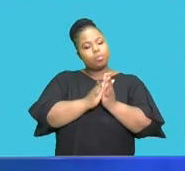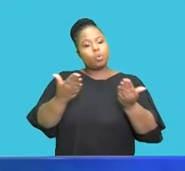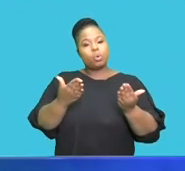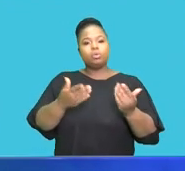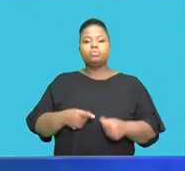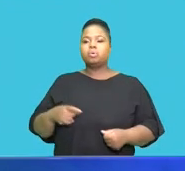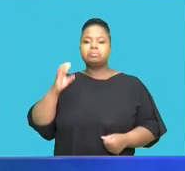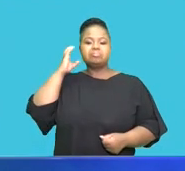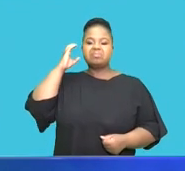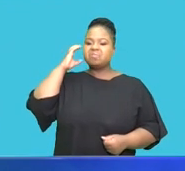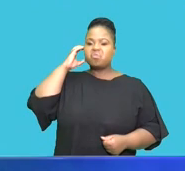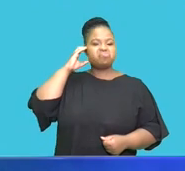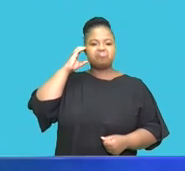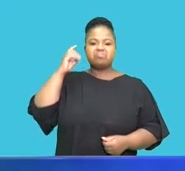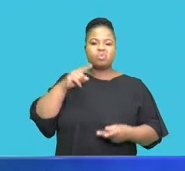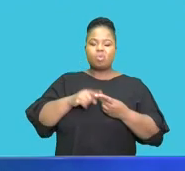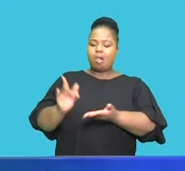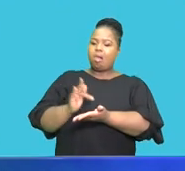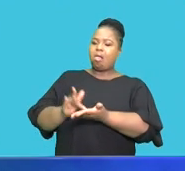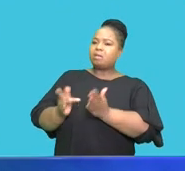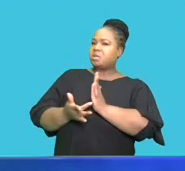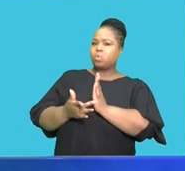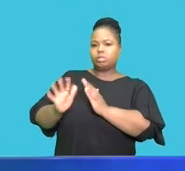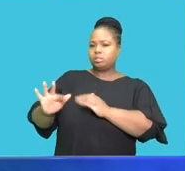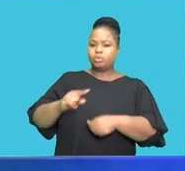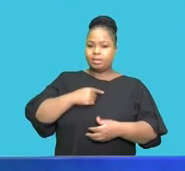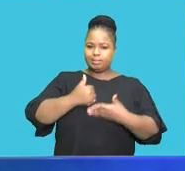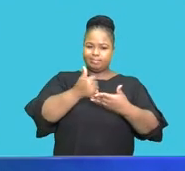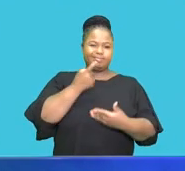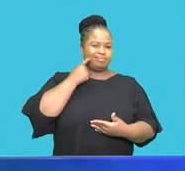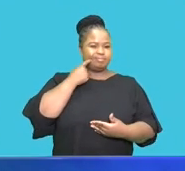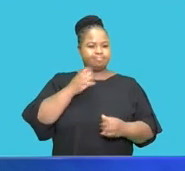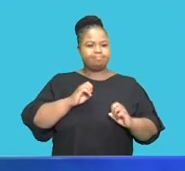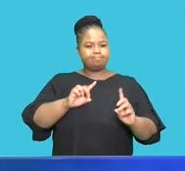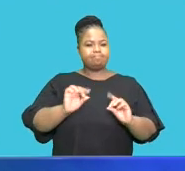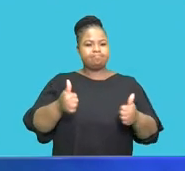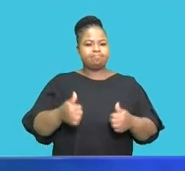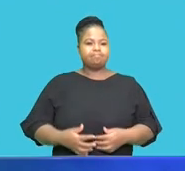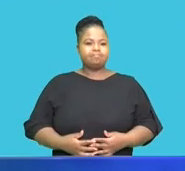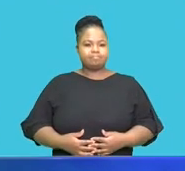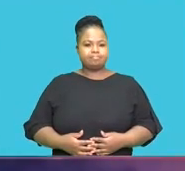kunokusebenzisa omakhala ekhukhwini kanye nobunye ubuchwepheshe besimanje ukuze bethole usizo lwezemfundo.